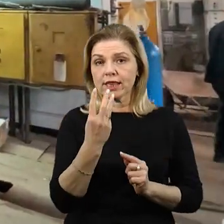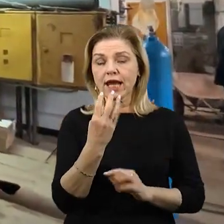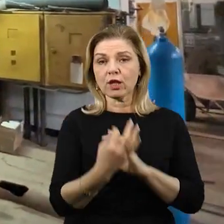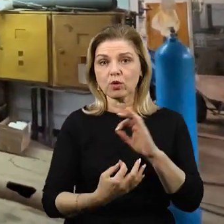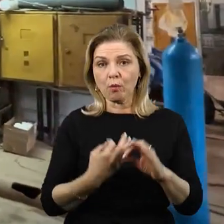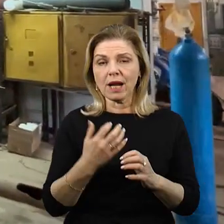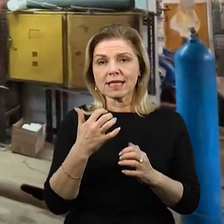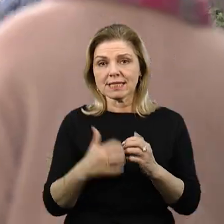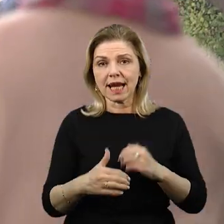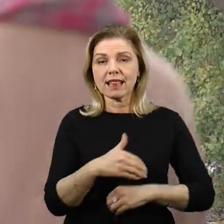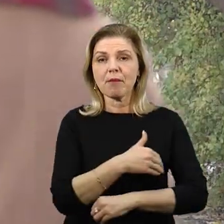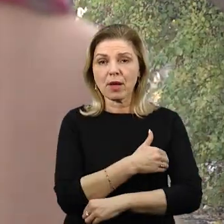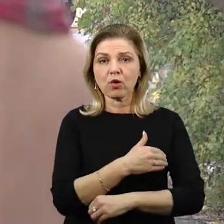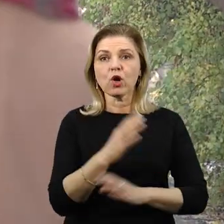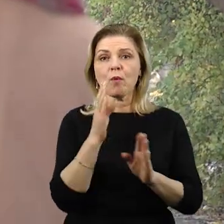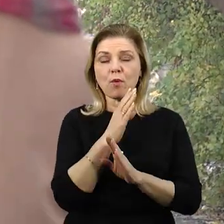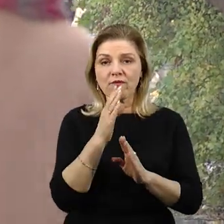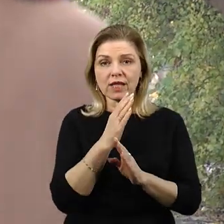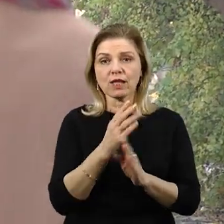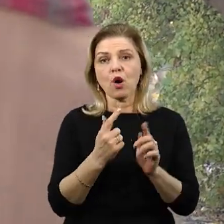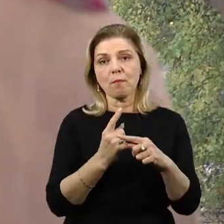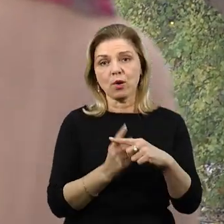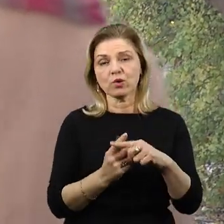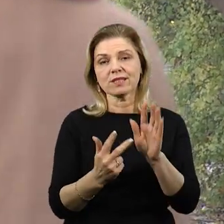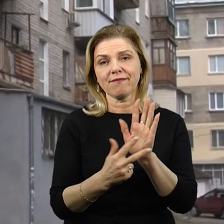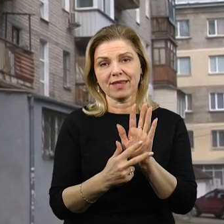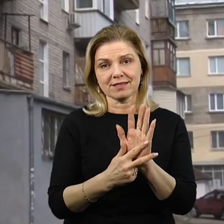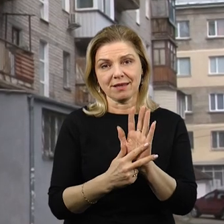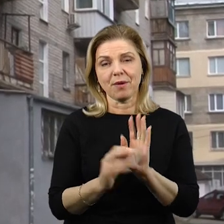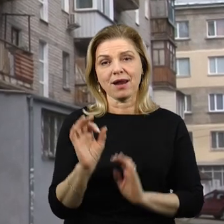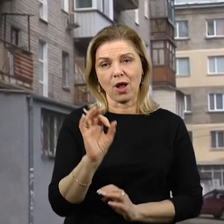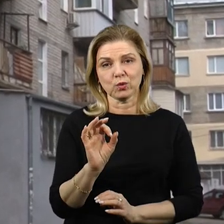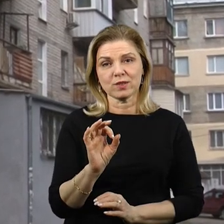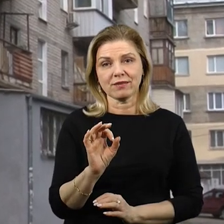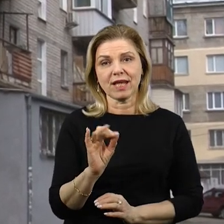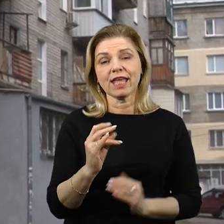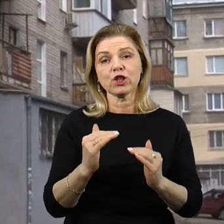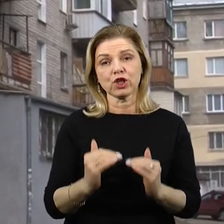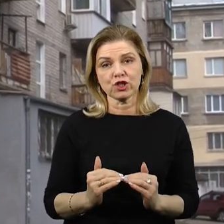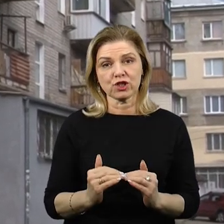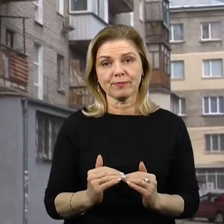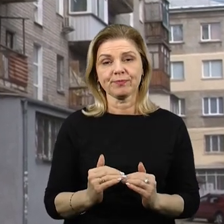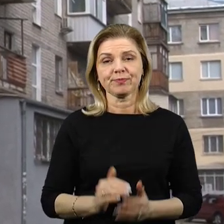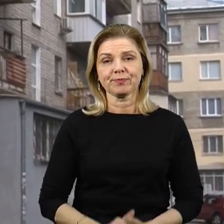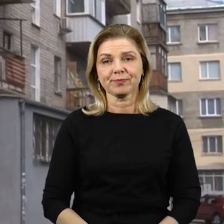середньодобова температура зовнішнього повітря становить +8° за цельсім та нижче